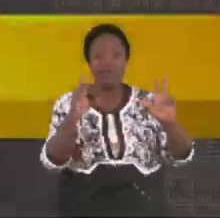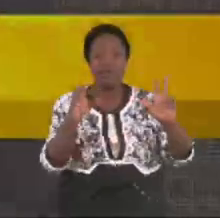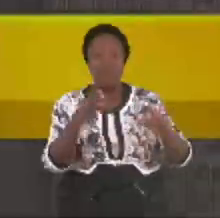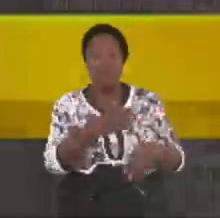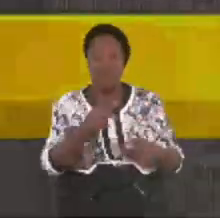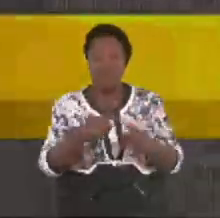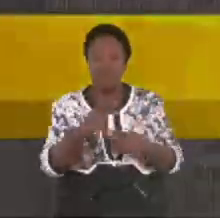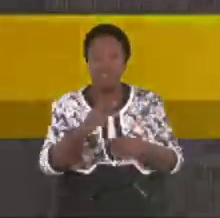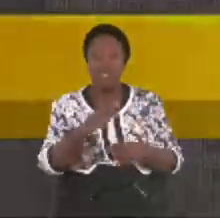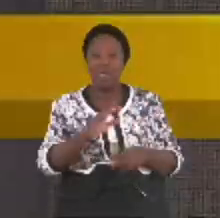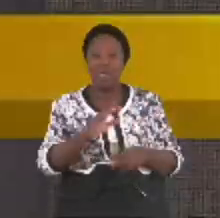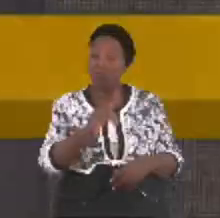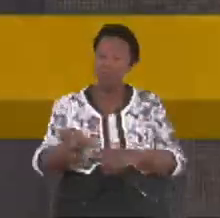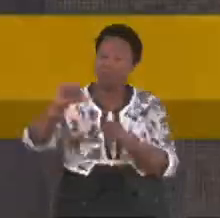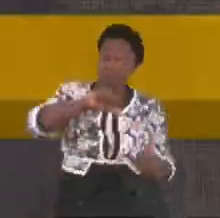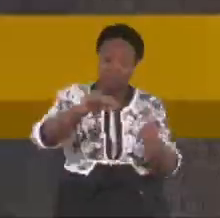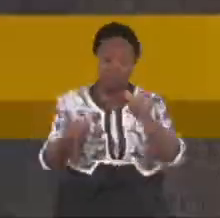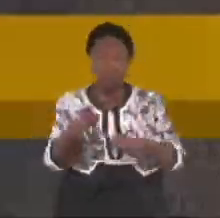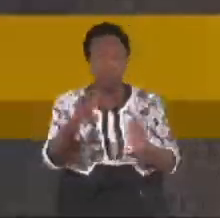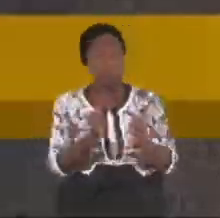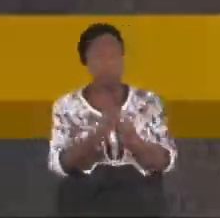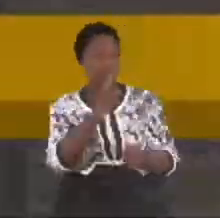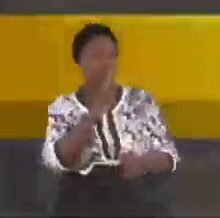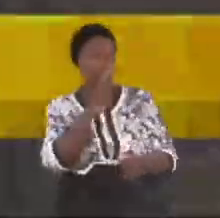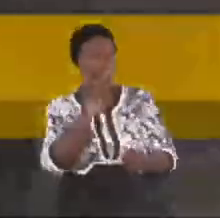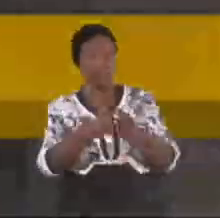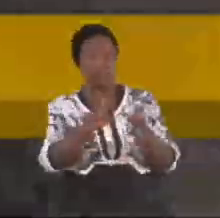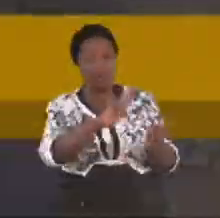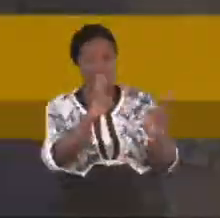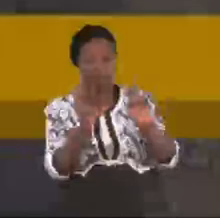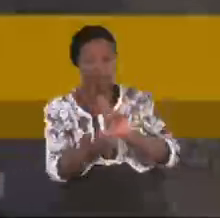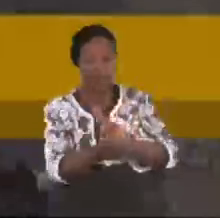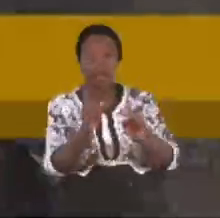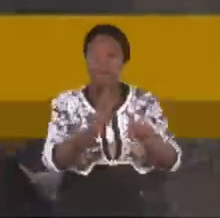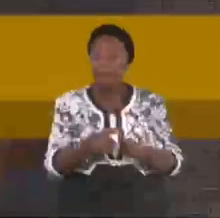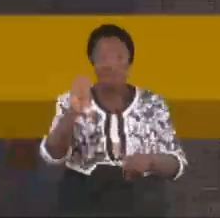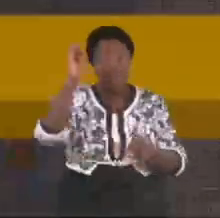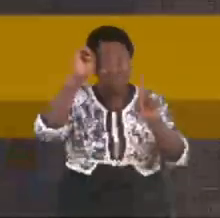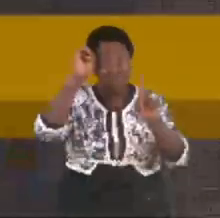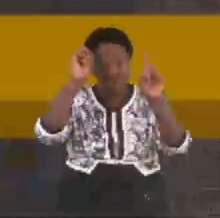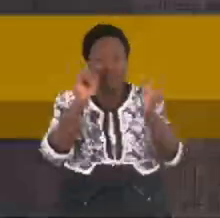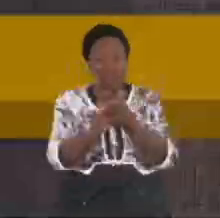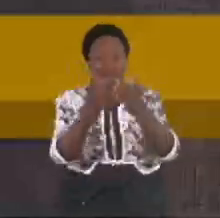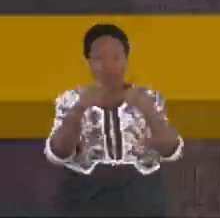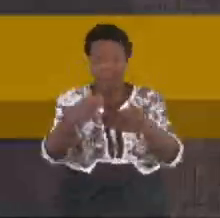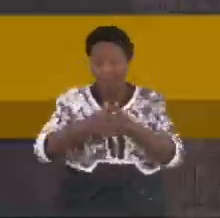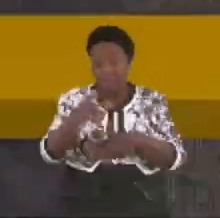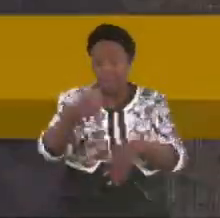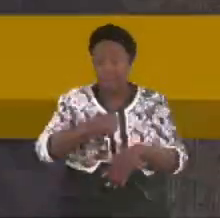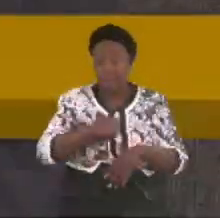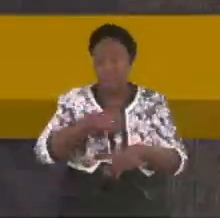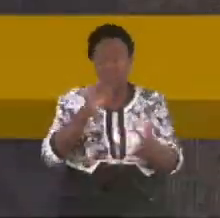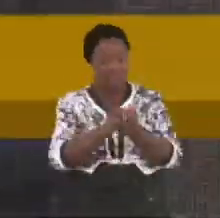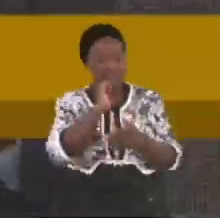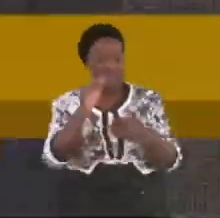vous baptise d'eau pour vous amener à la repentance. Mais celui qui vient après moi est plus... Ça,